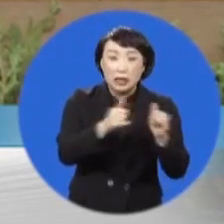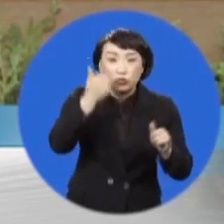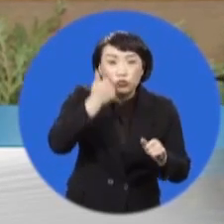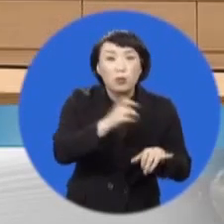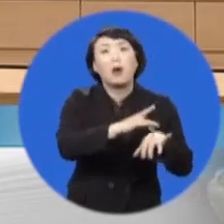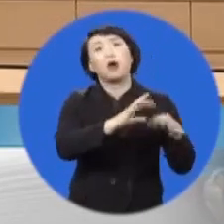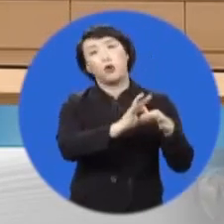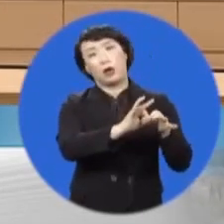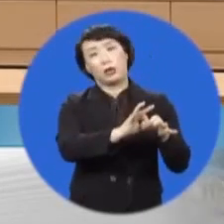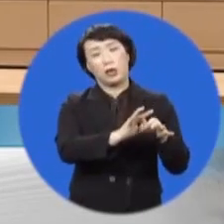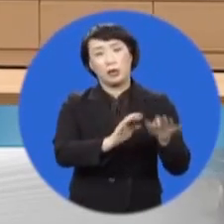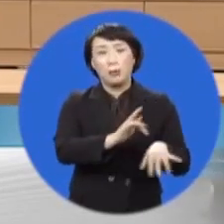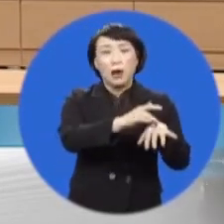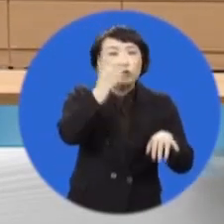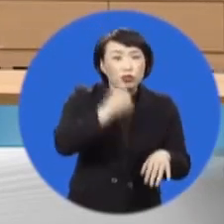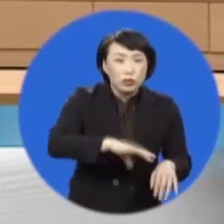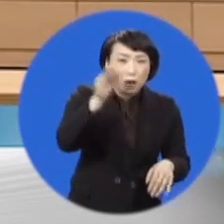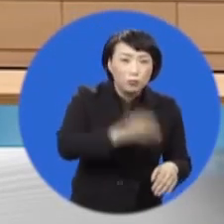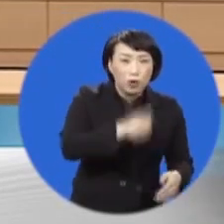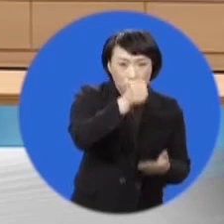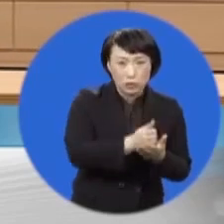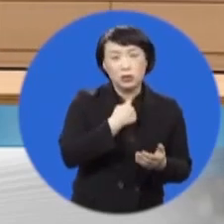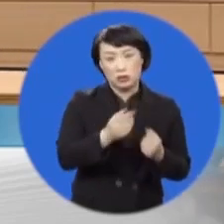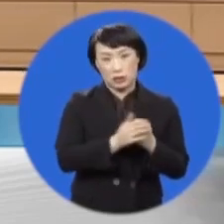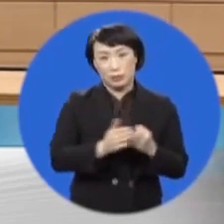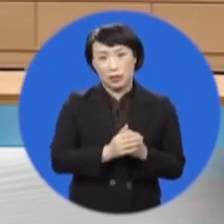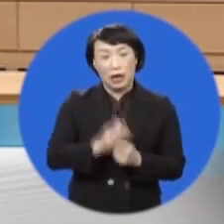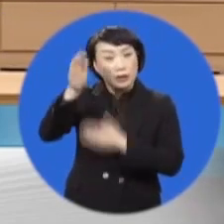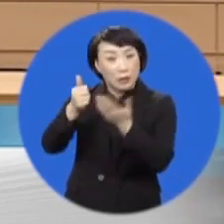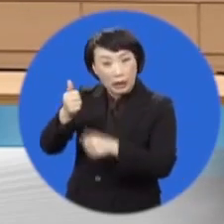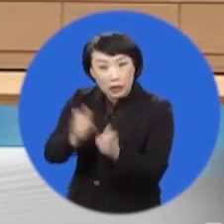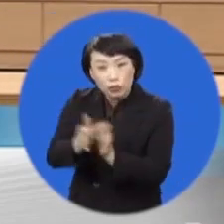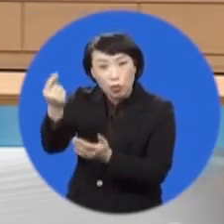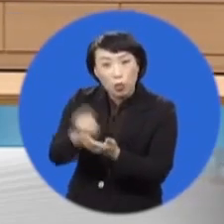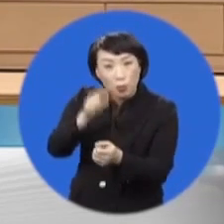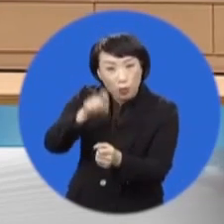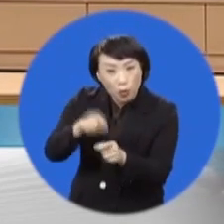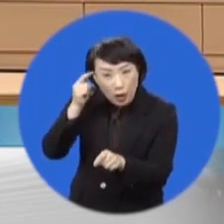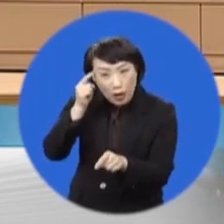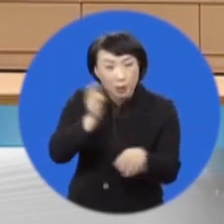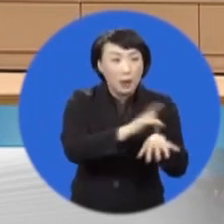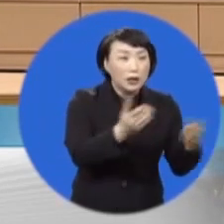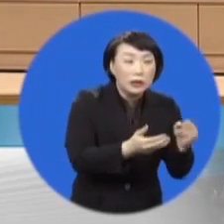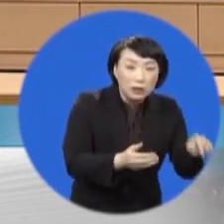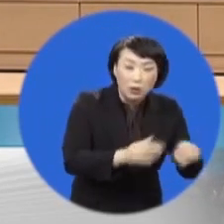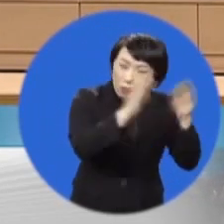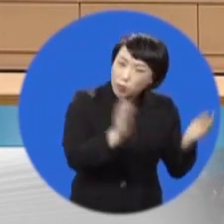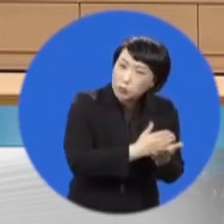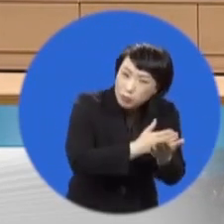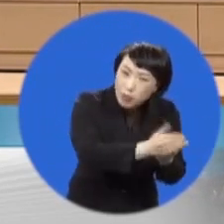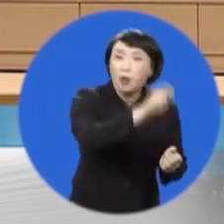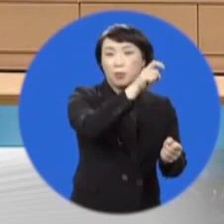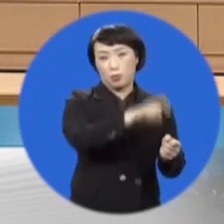속한 하니 마귀는 층 보토 범계 합니다 하나님의 아들이 나타나신 것은 마귀의 일을